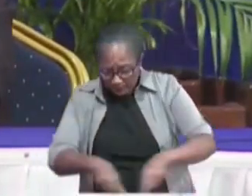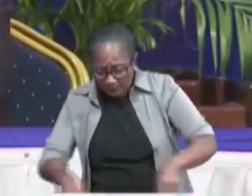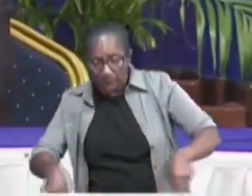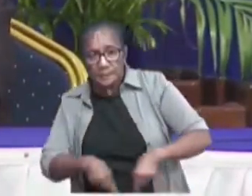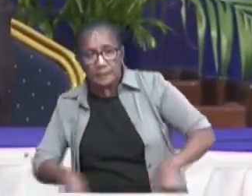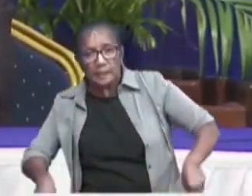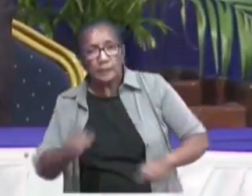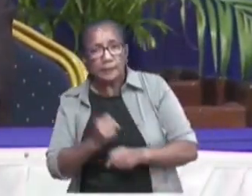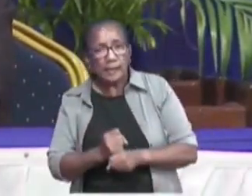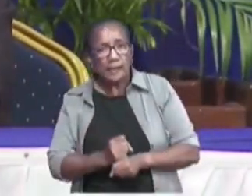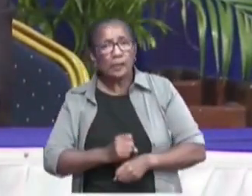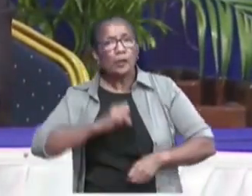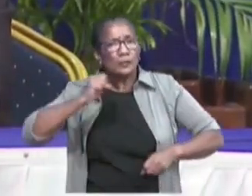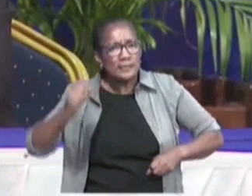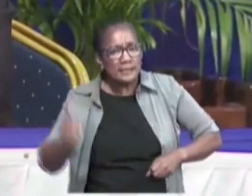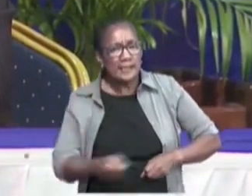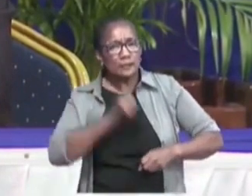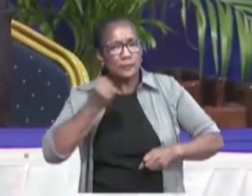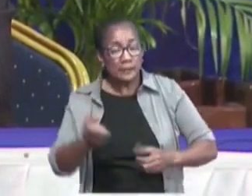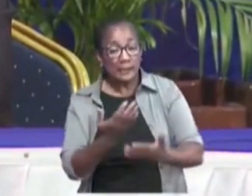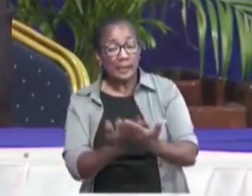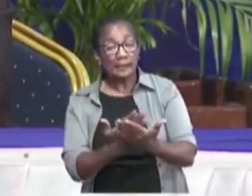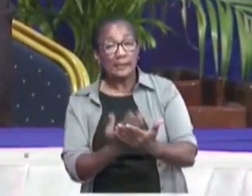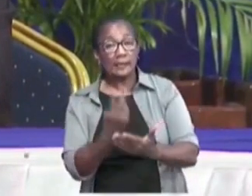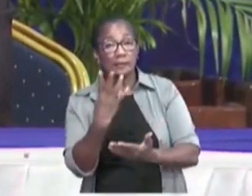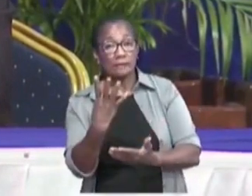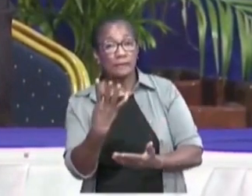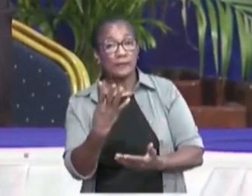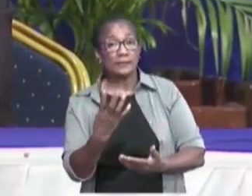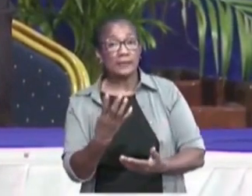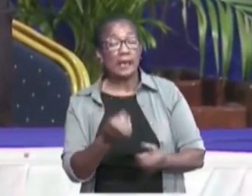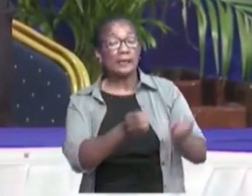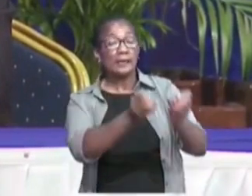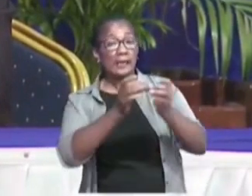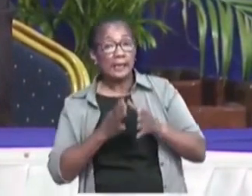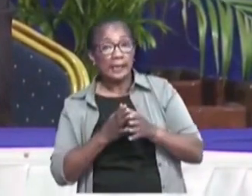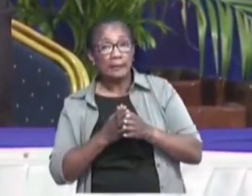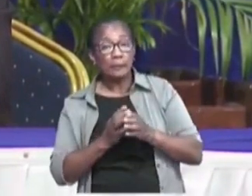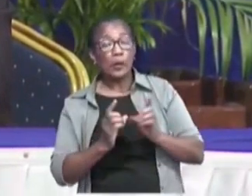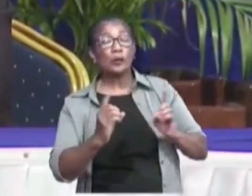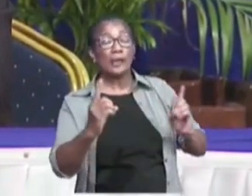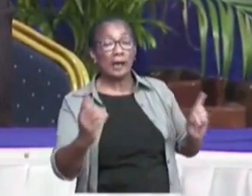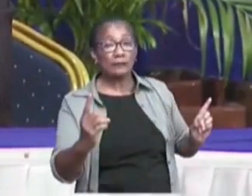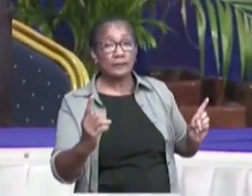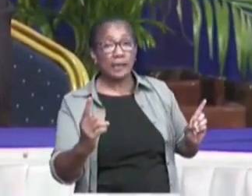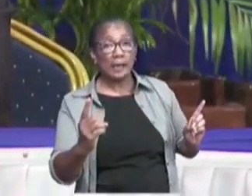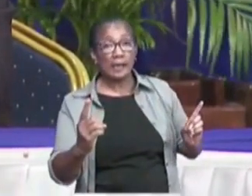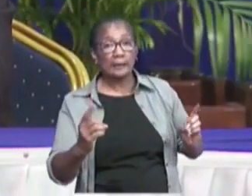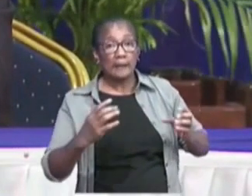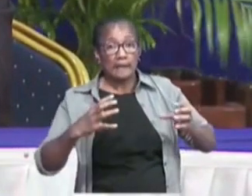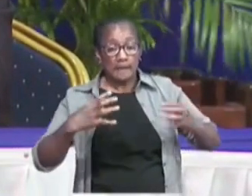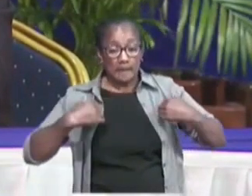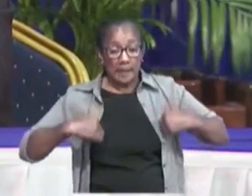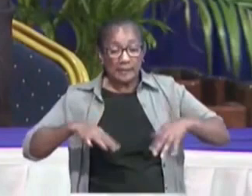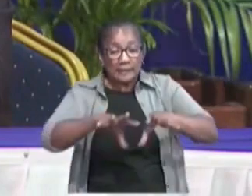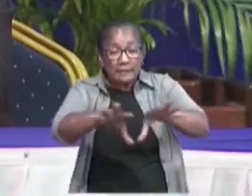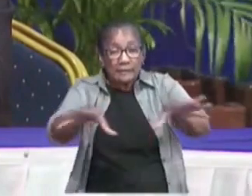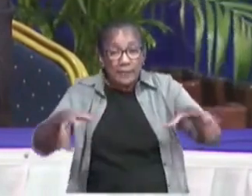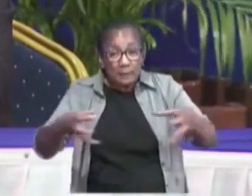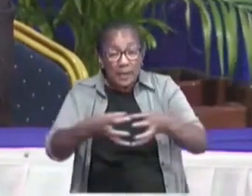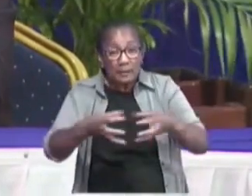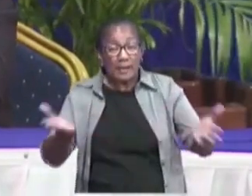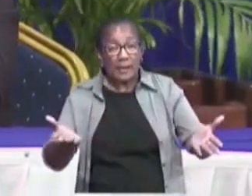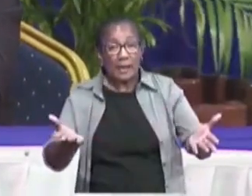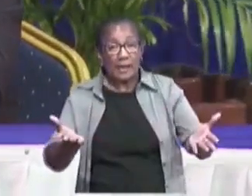versoepelen, aangezien er sinds 31 maart geen nieuwe besmettingen zijn geregistreerd. De vicepresident benadrukt dat